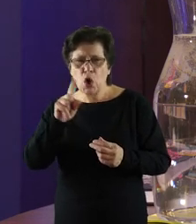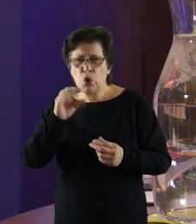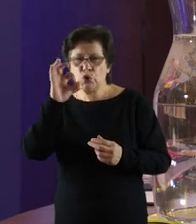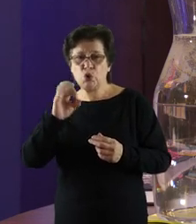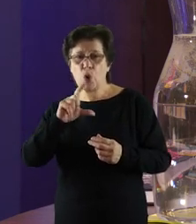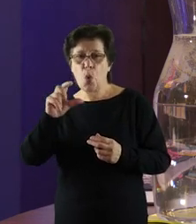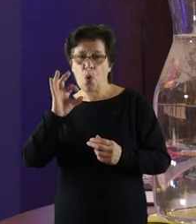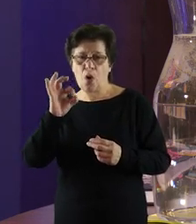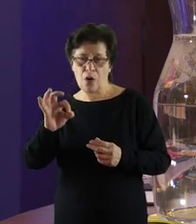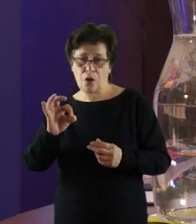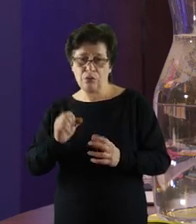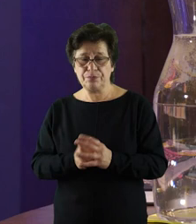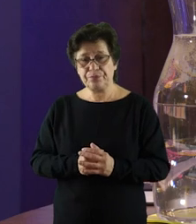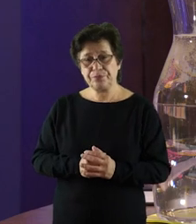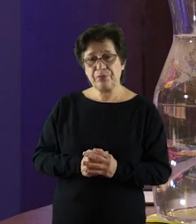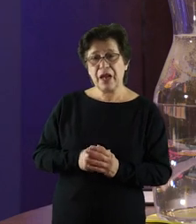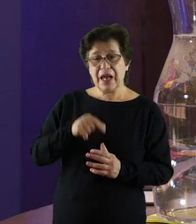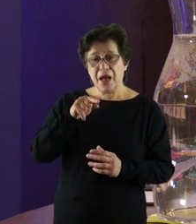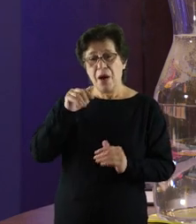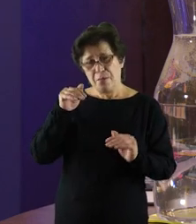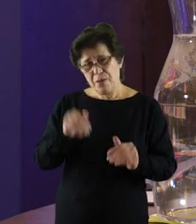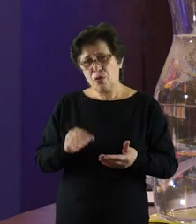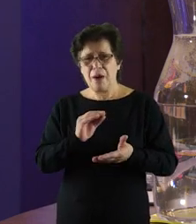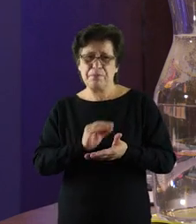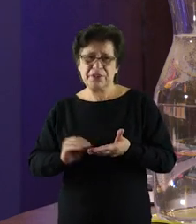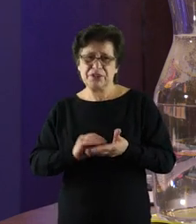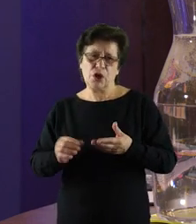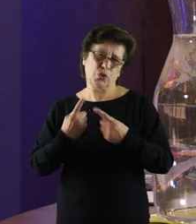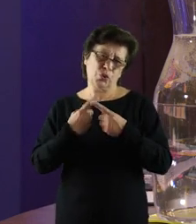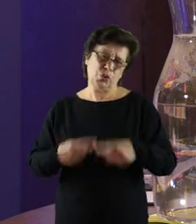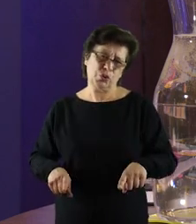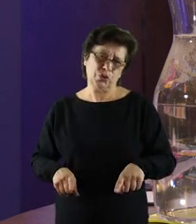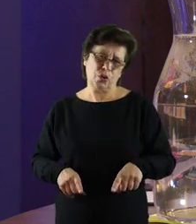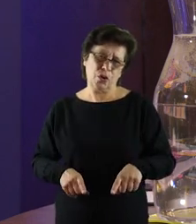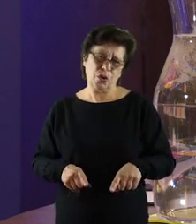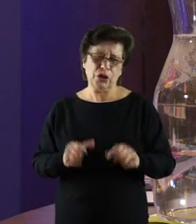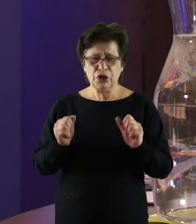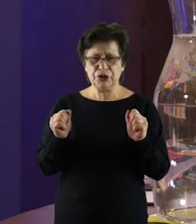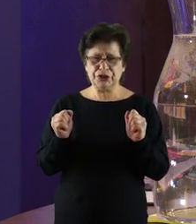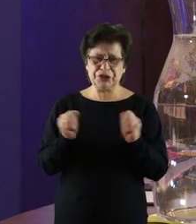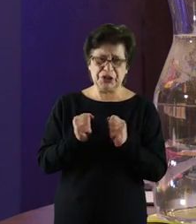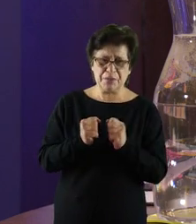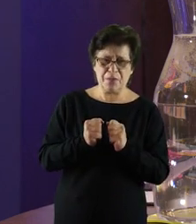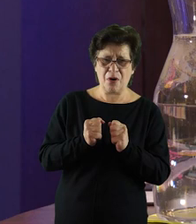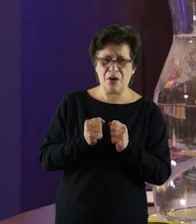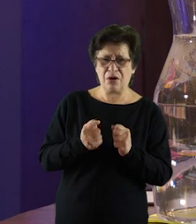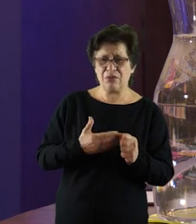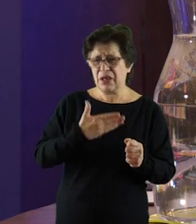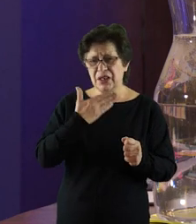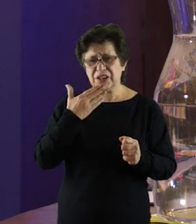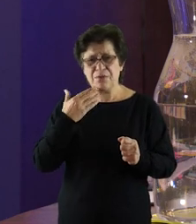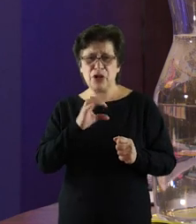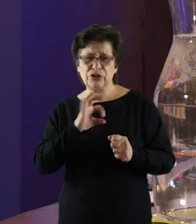piękne ilustracje Emilki Dziubak. Mogłam pisać ją najkrócej, pisałam ją zimą, ale też niewiele czasu zajęła